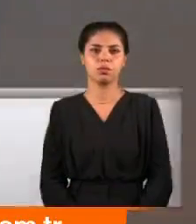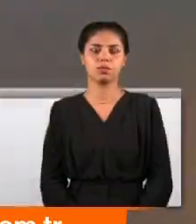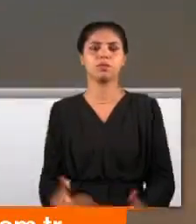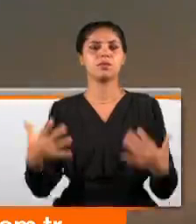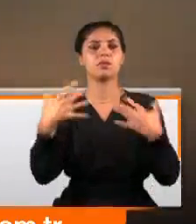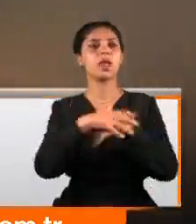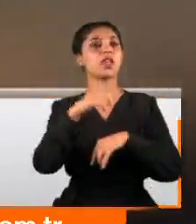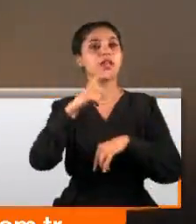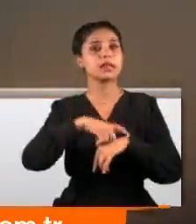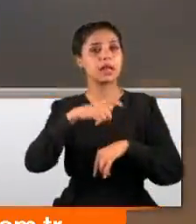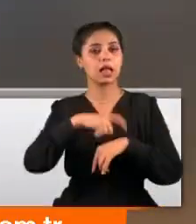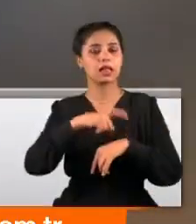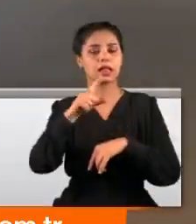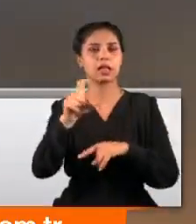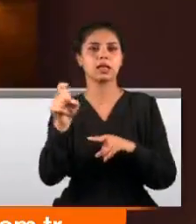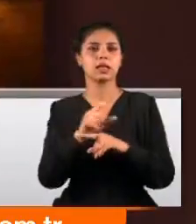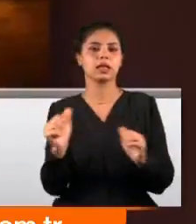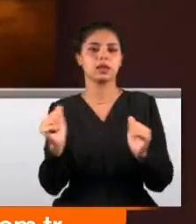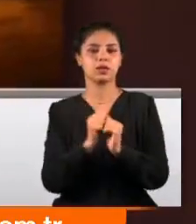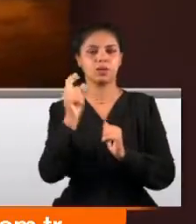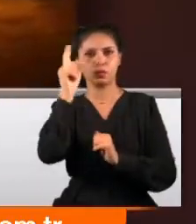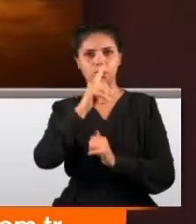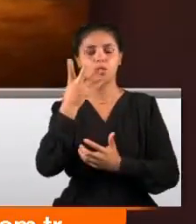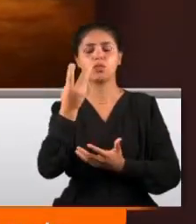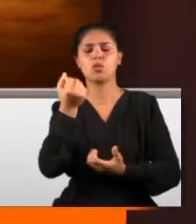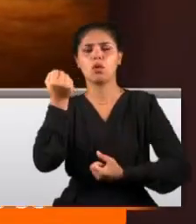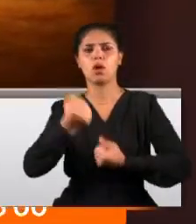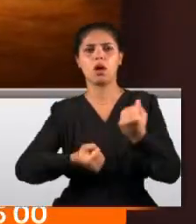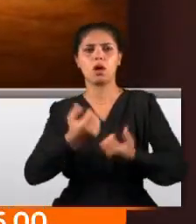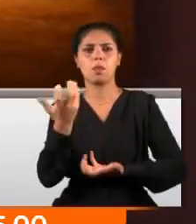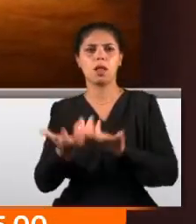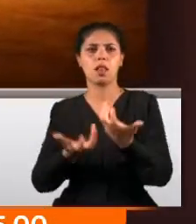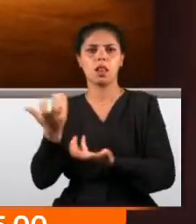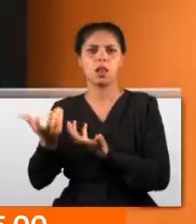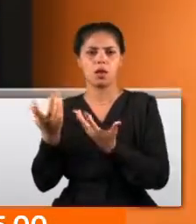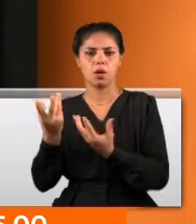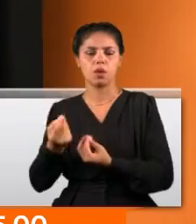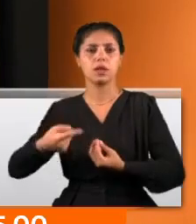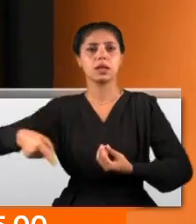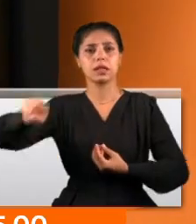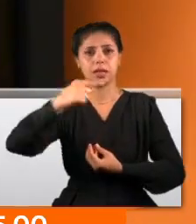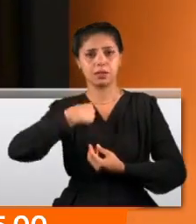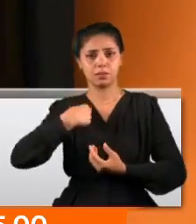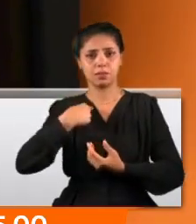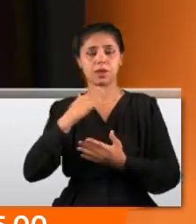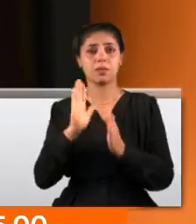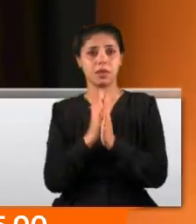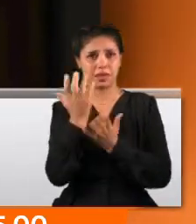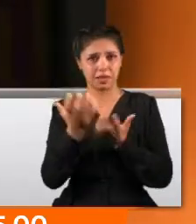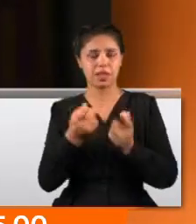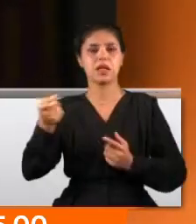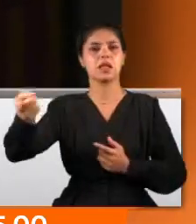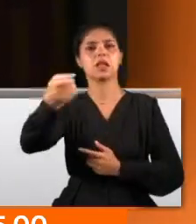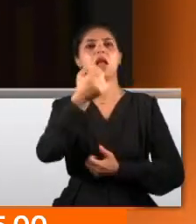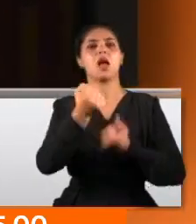Gece saatlerinde artan tansiyon sebebiyle çok sayıda araç ateşe verildi. Siz bizim kutsalımızı yakarsanız biz de